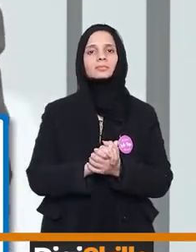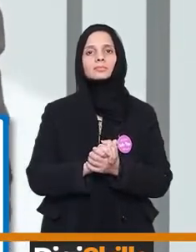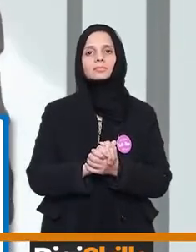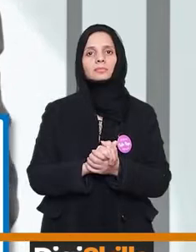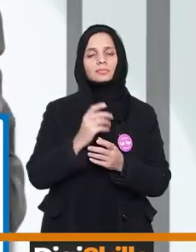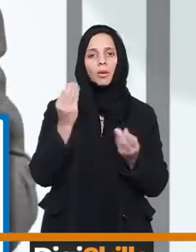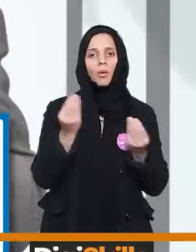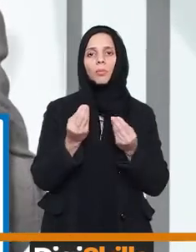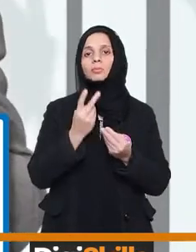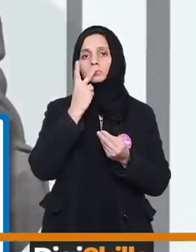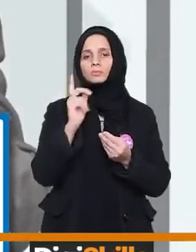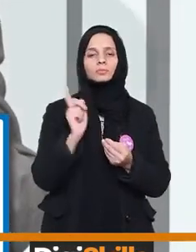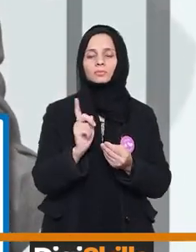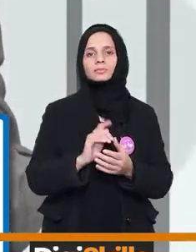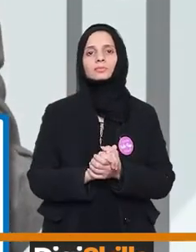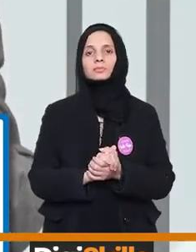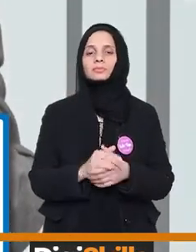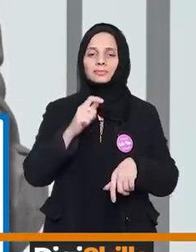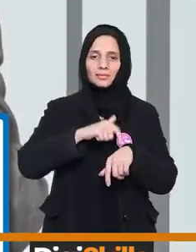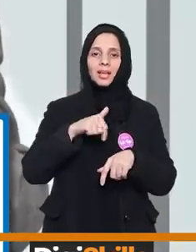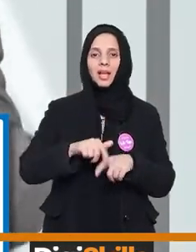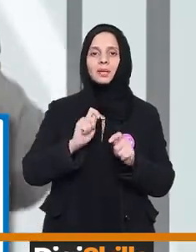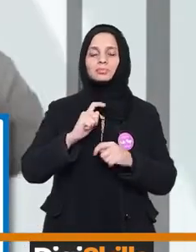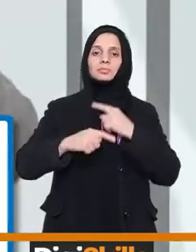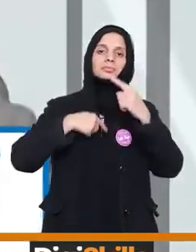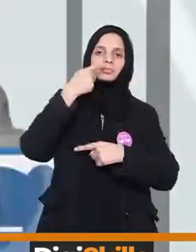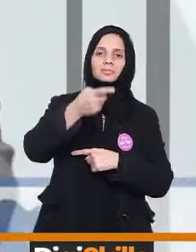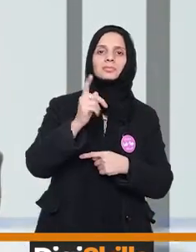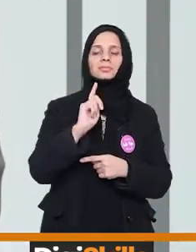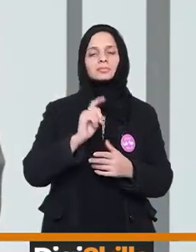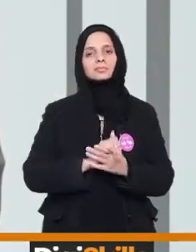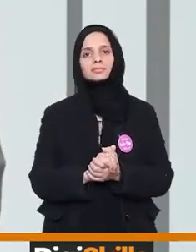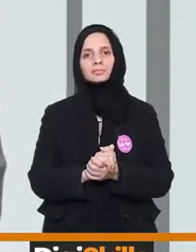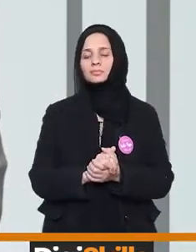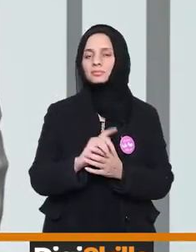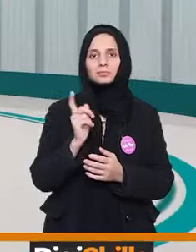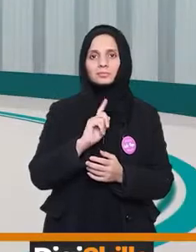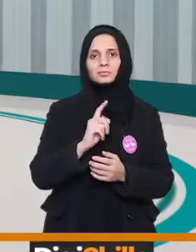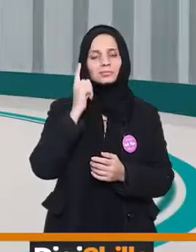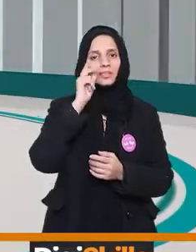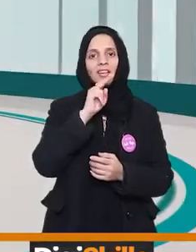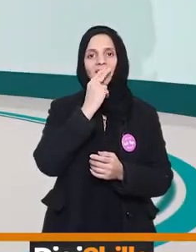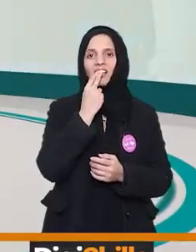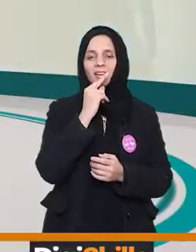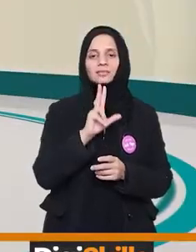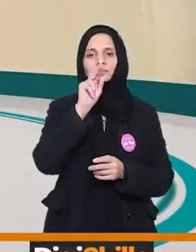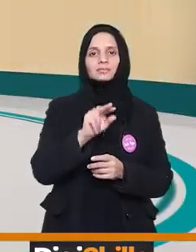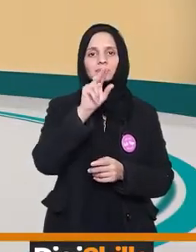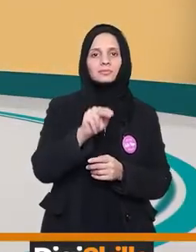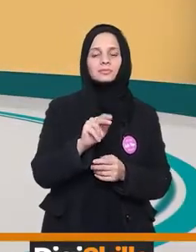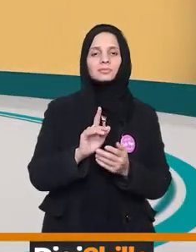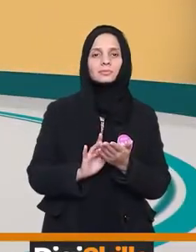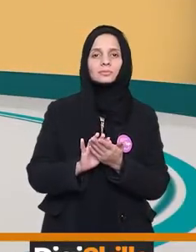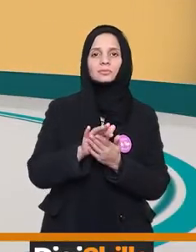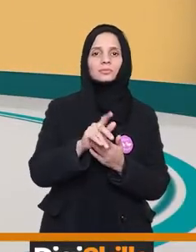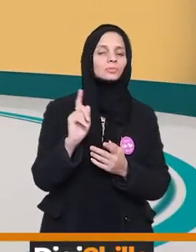جابز ان کو ایزی لے لیں اور آج کا کام کل پہ ٹال دیں۔ یاد ہے وہ خرگوش اور کچھوے